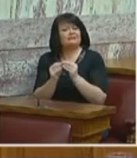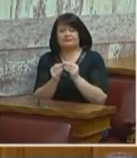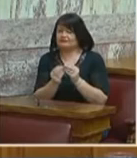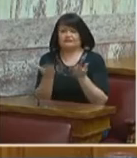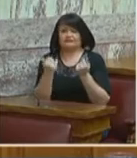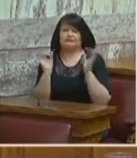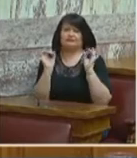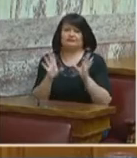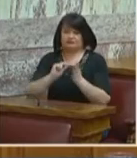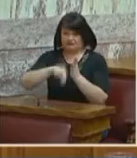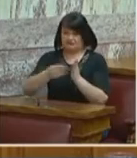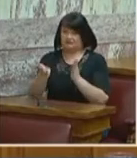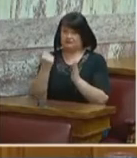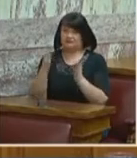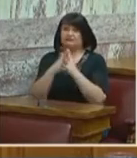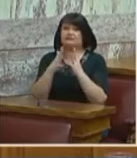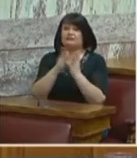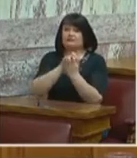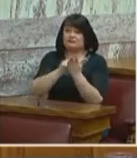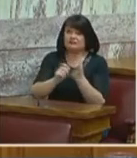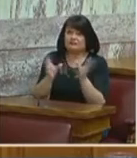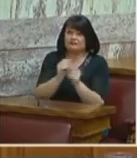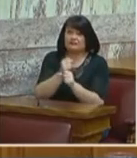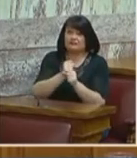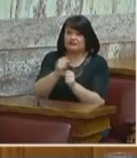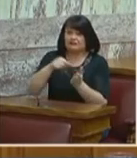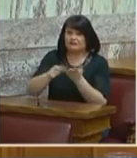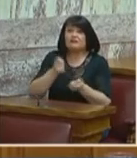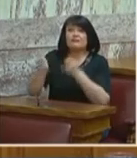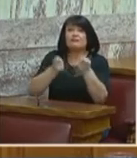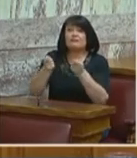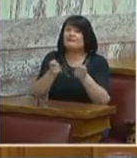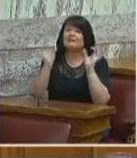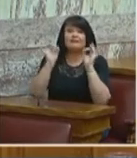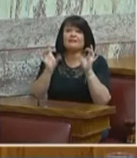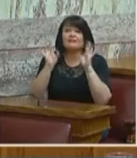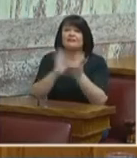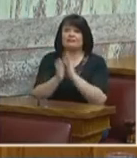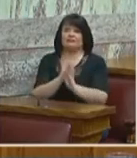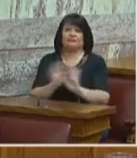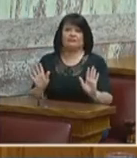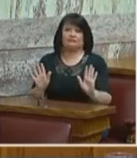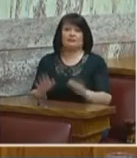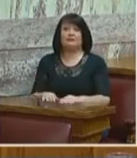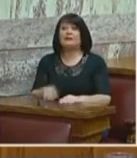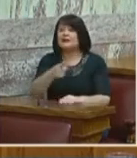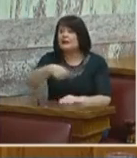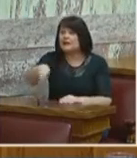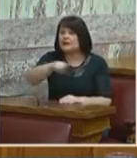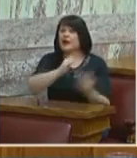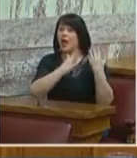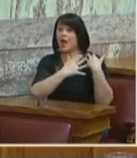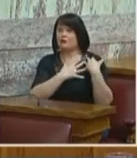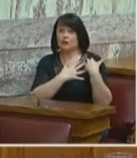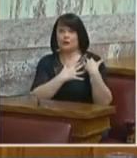απόφαση υπέγραψα για τιμολόγηση φαρμάκων ή για εξόφληση λήξη πρόθεσμων οφειλών. Αλλά και αυτοί που είχαν την αρμοδιότητα δεν σημαίνει εκ